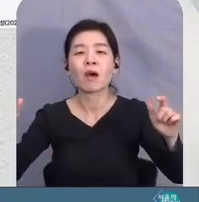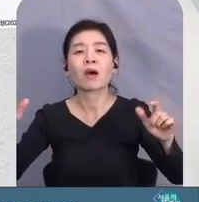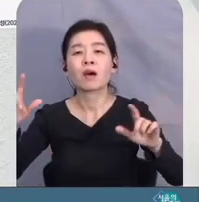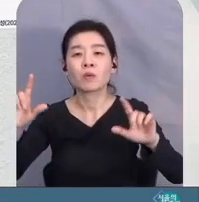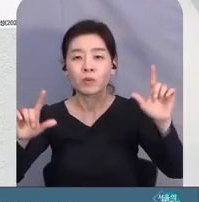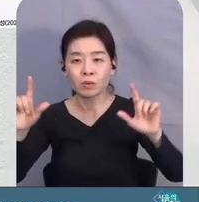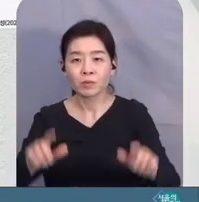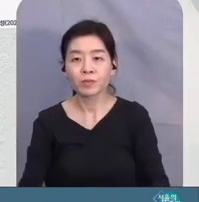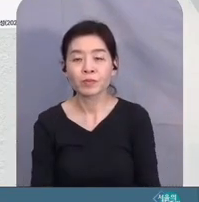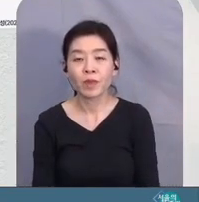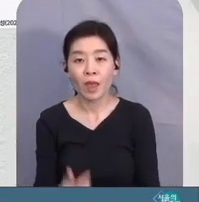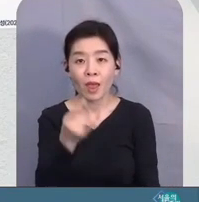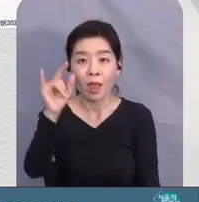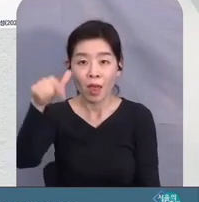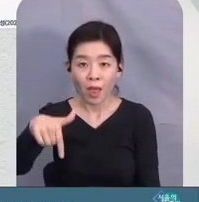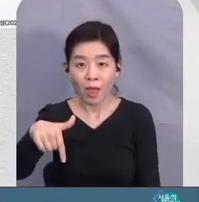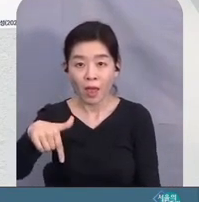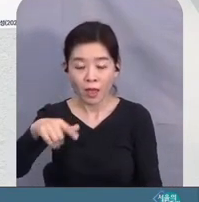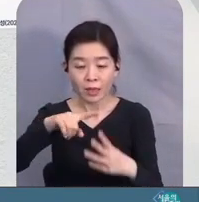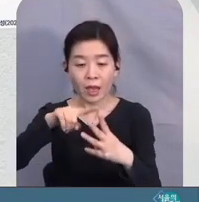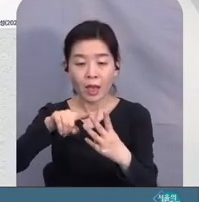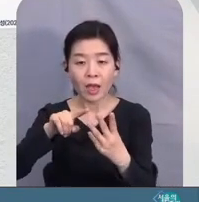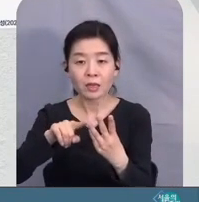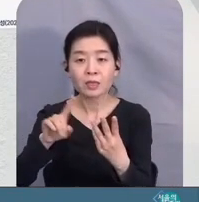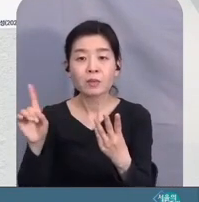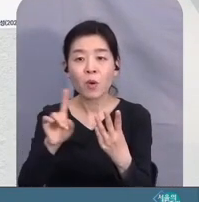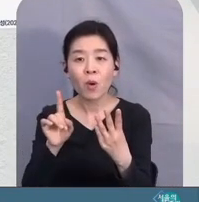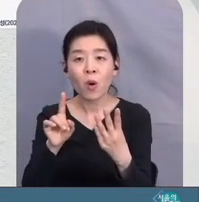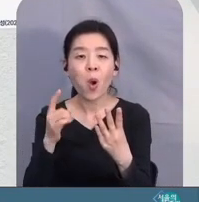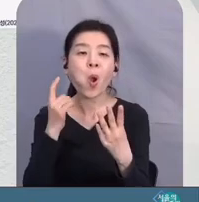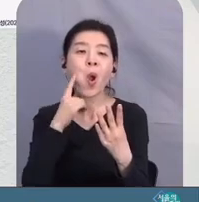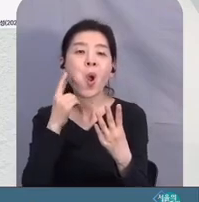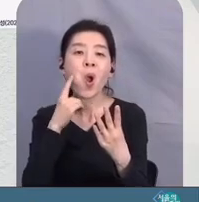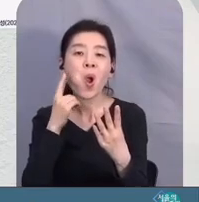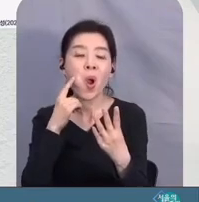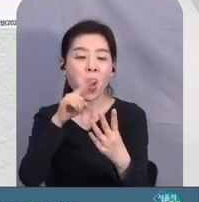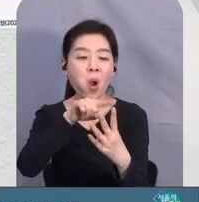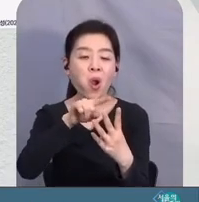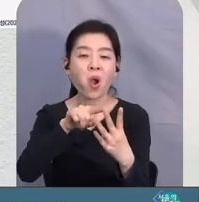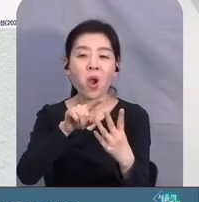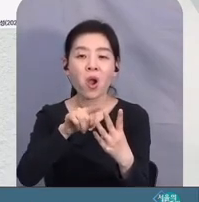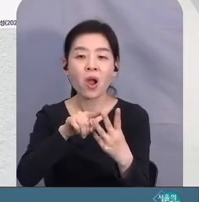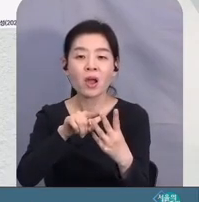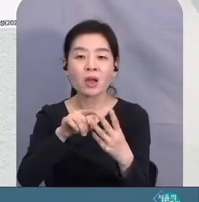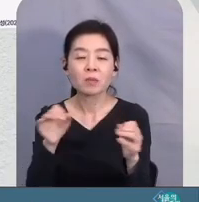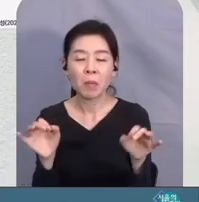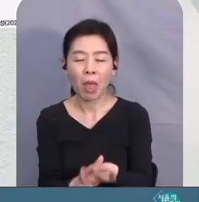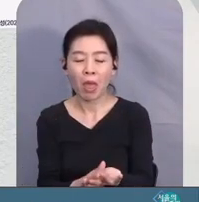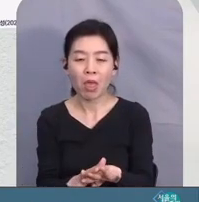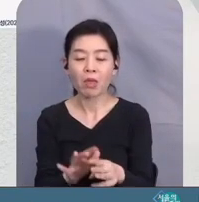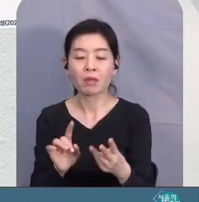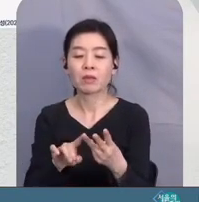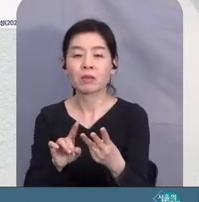핵의 3요소가 뭔가요? 이걸 보면 거짓과 은폐와 확산입니다. 확산.